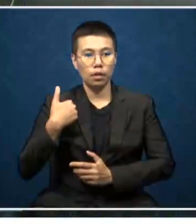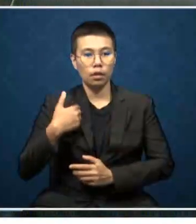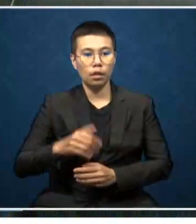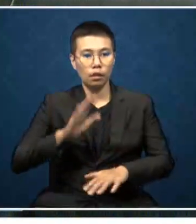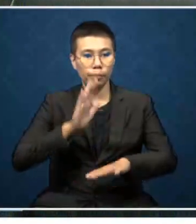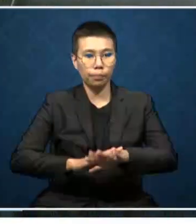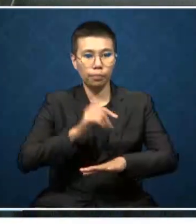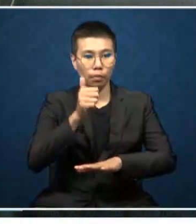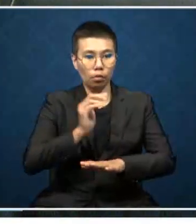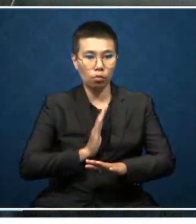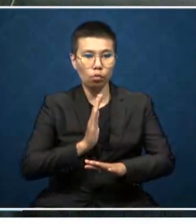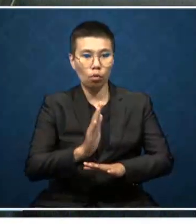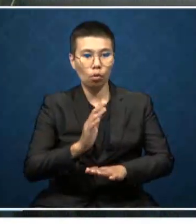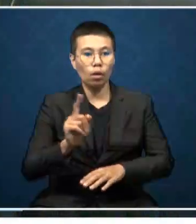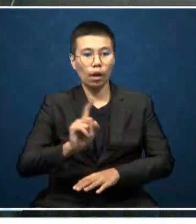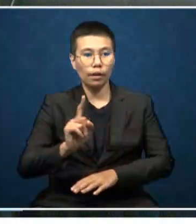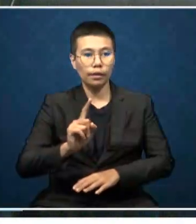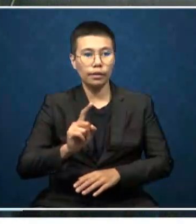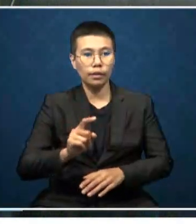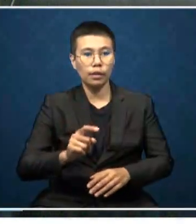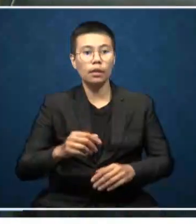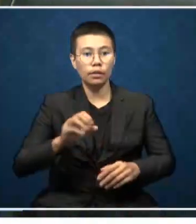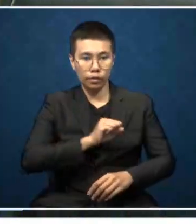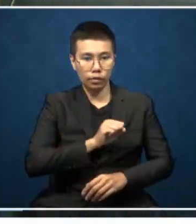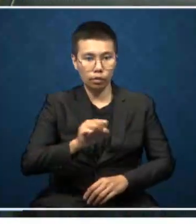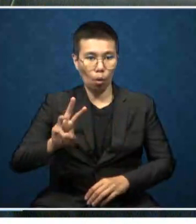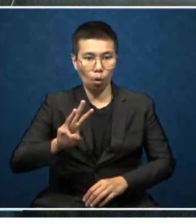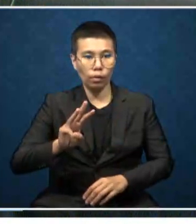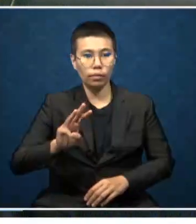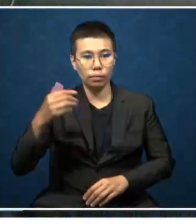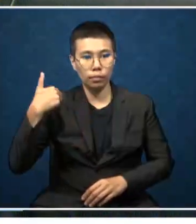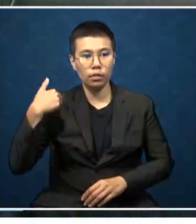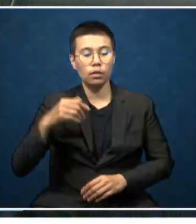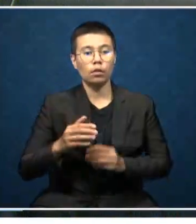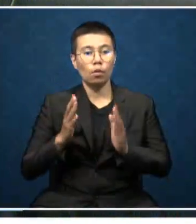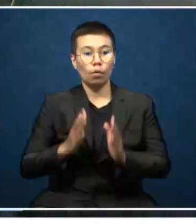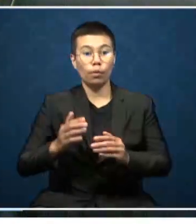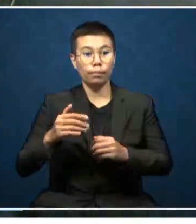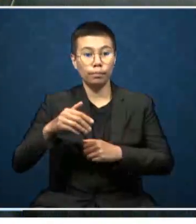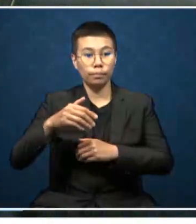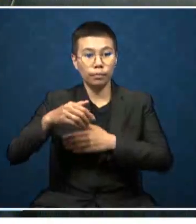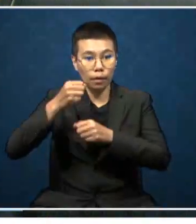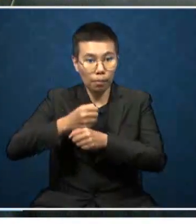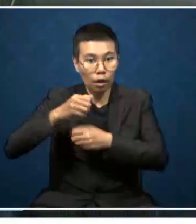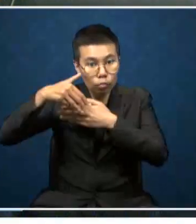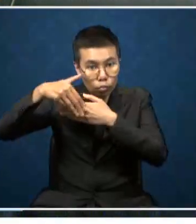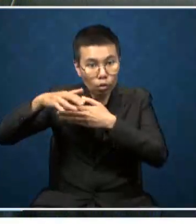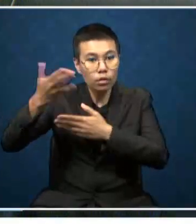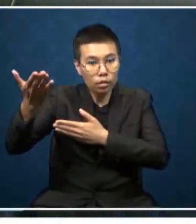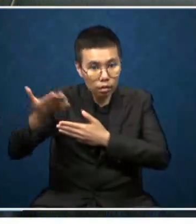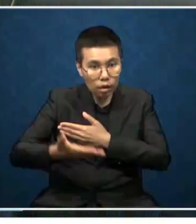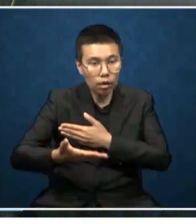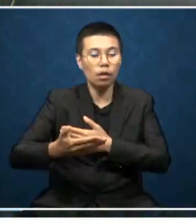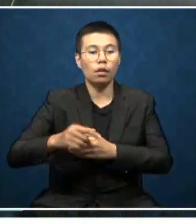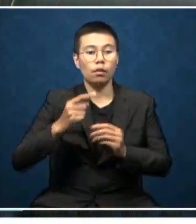เชี่ยวชาญโดยตรงในด้านนี้นะครับทั้งจากสมาชิกุสภาและก็จากบุคคลภายนอกนั้นก็จะได้เรียนเชิญมาเป็น